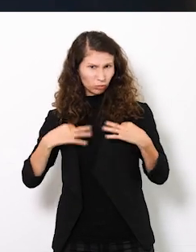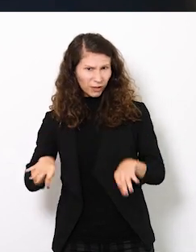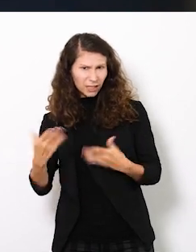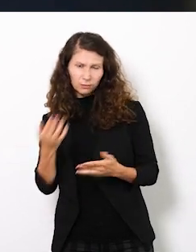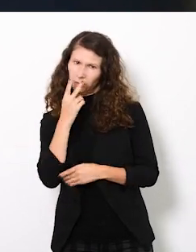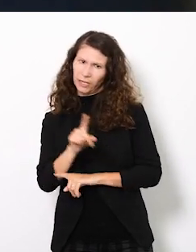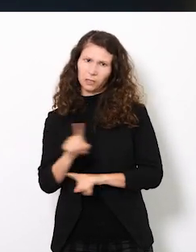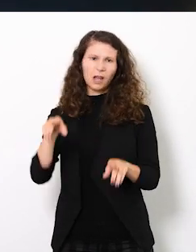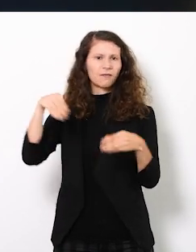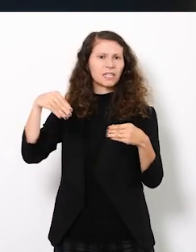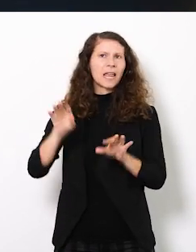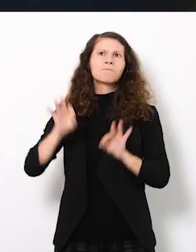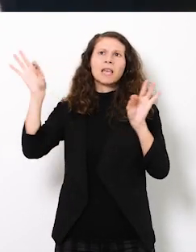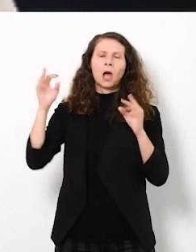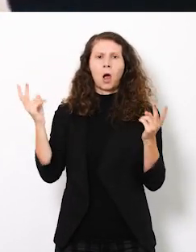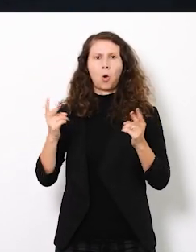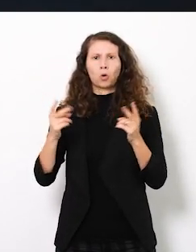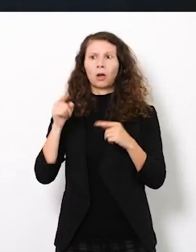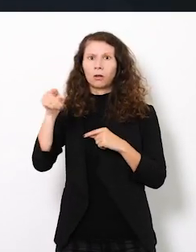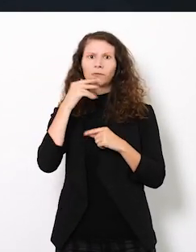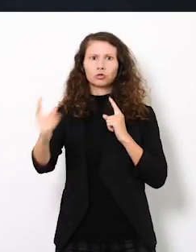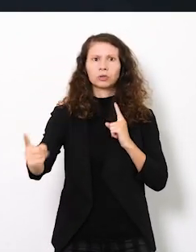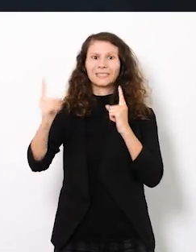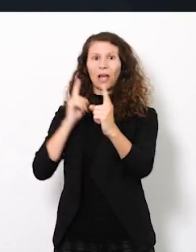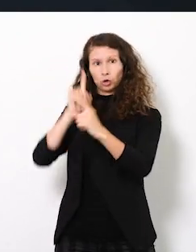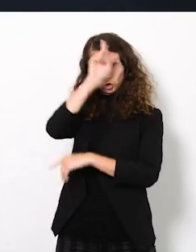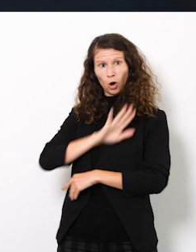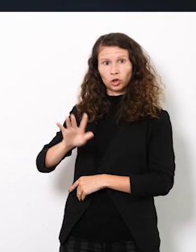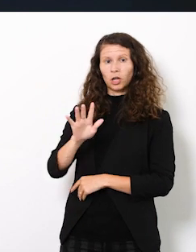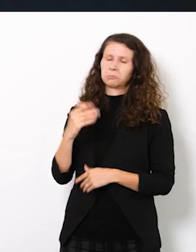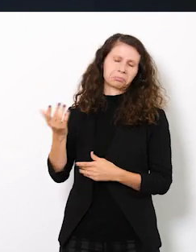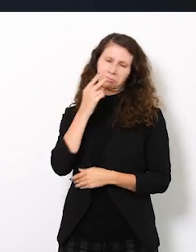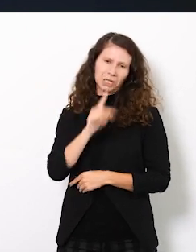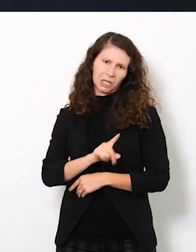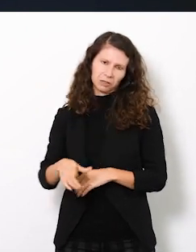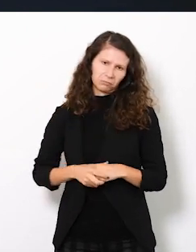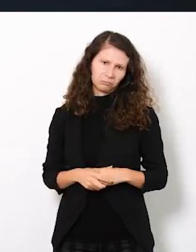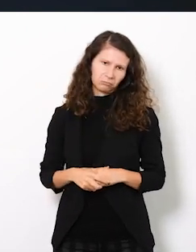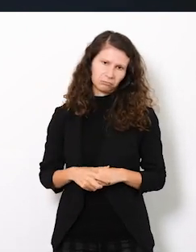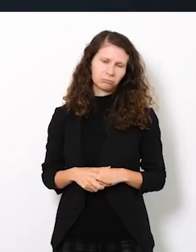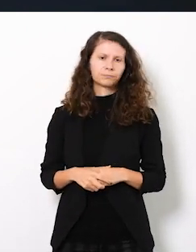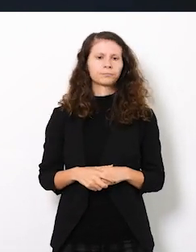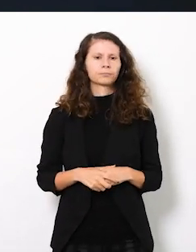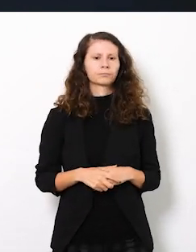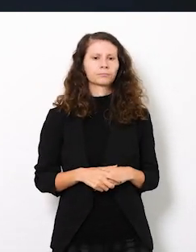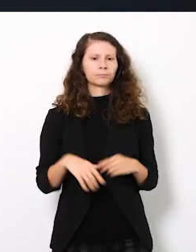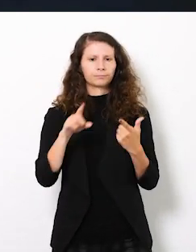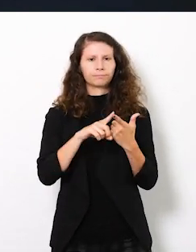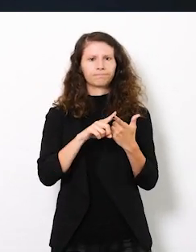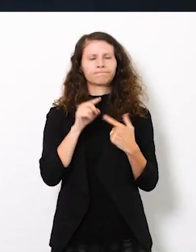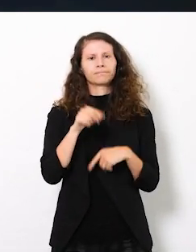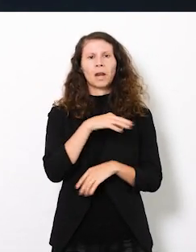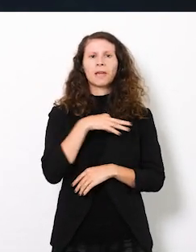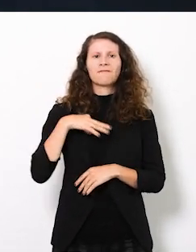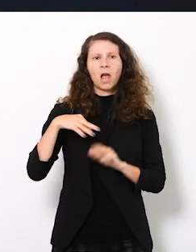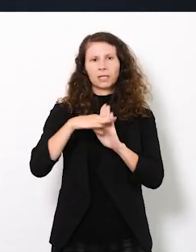Qualität besser wäre oder dass irgendjemand in Deutschland damit tauschen wollte. Jetzt im Kern zu Ihrer Frage. Naja, die Dualität von